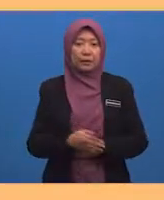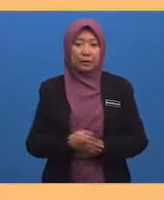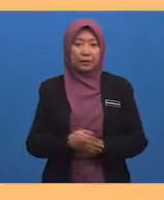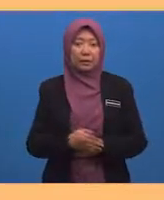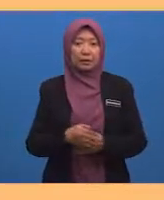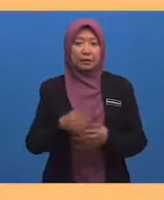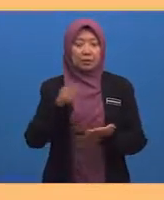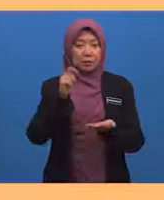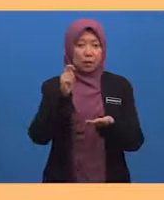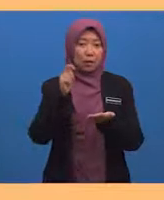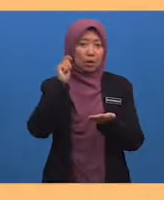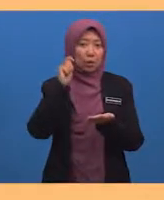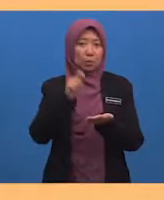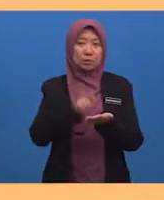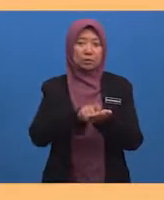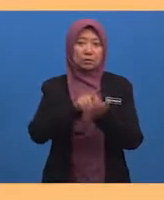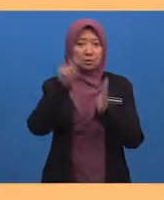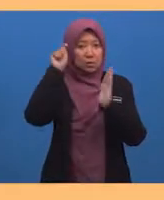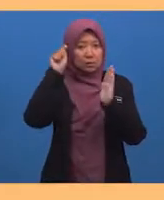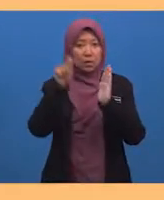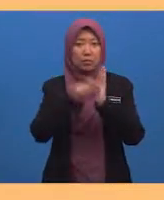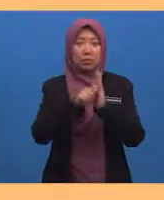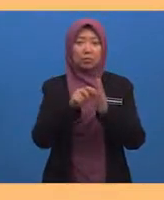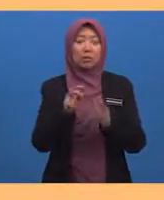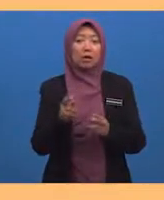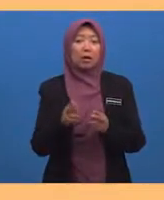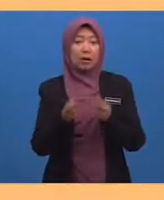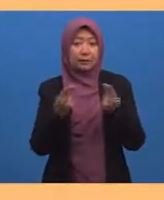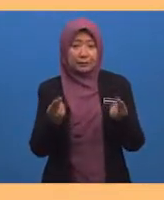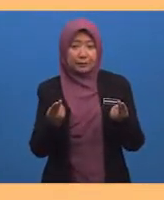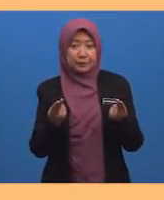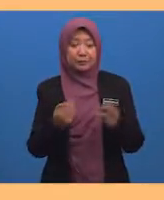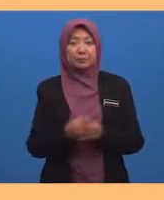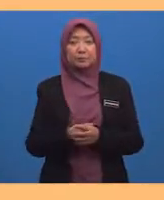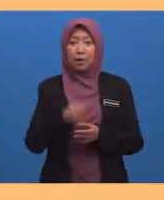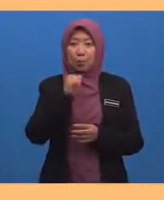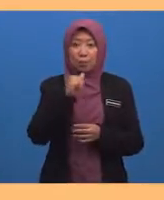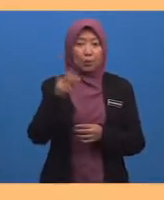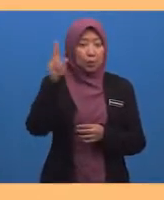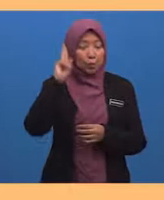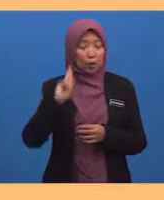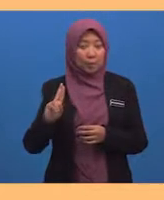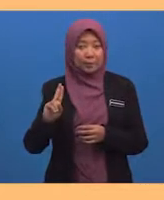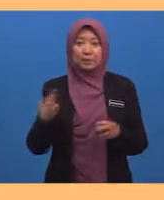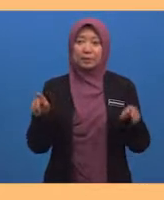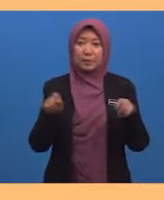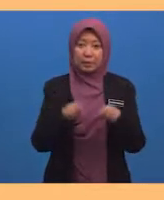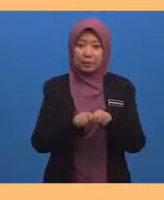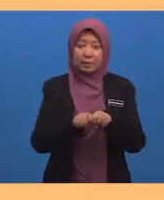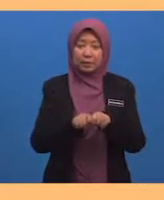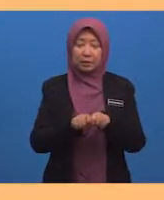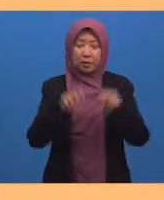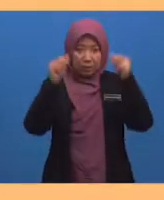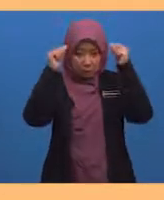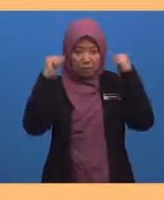tasawuf, tafsir dan hadis. Manakala mata pelajaran bukan agama seperti bahasa